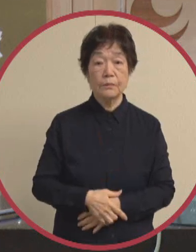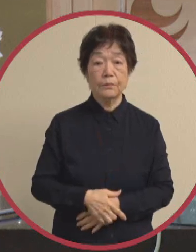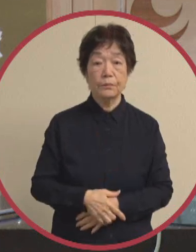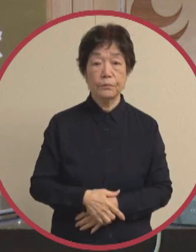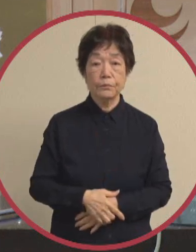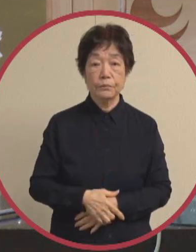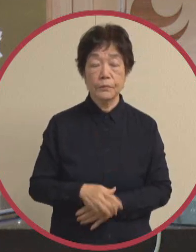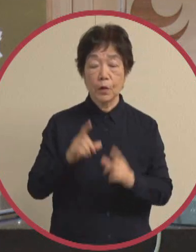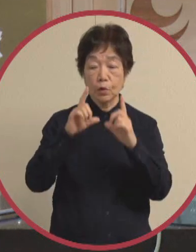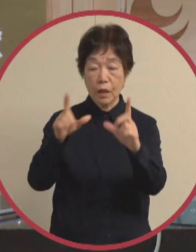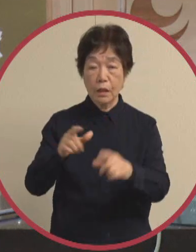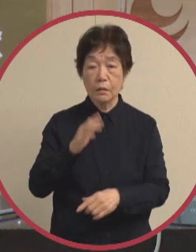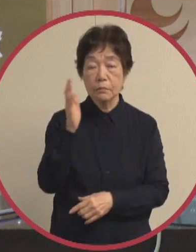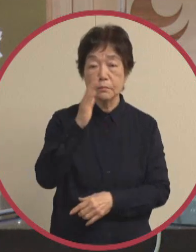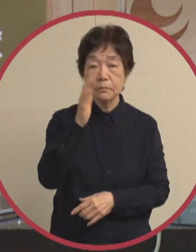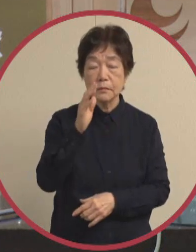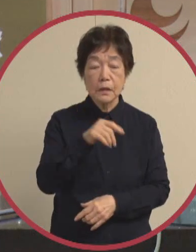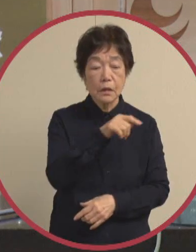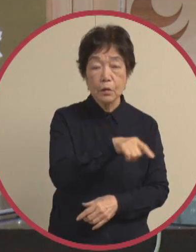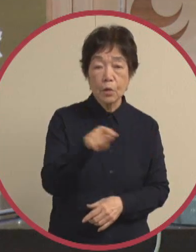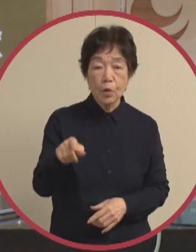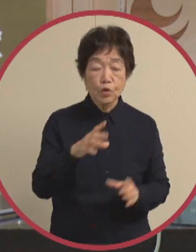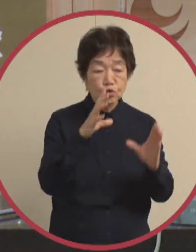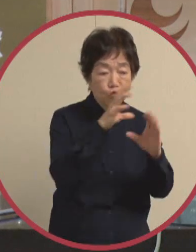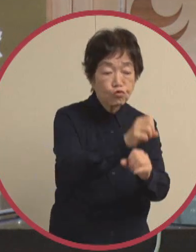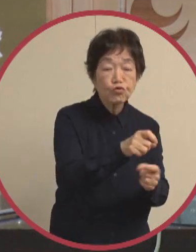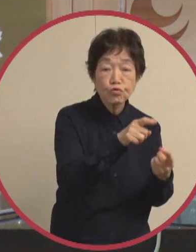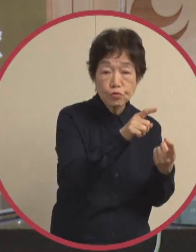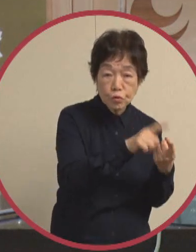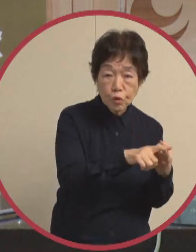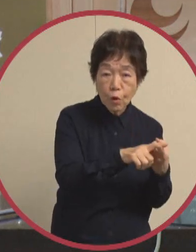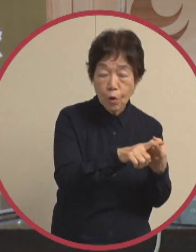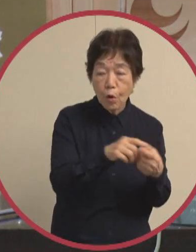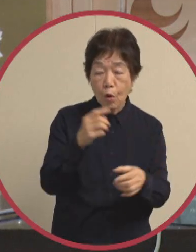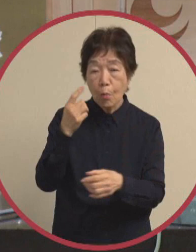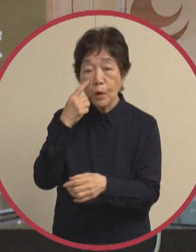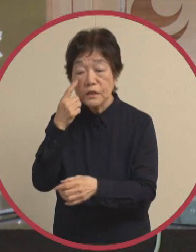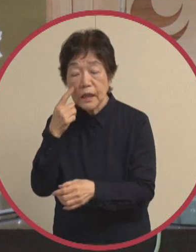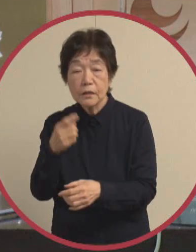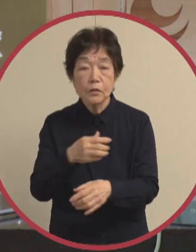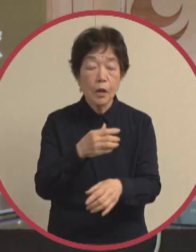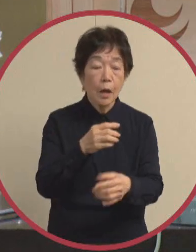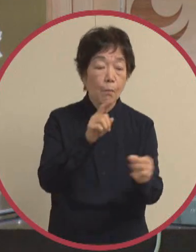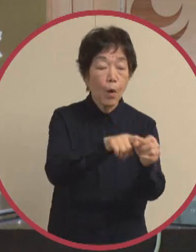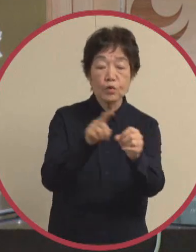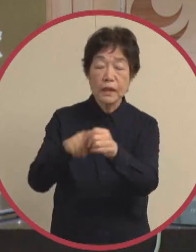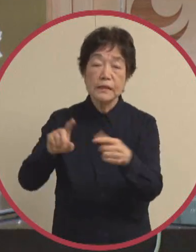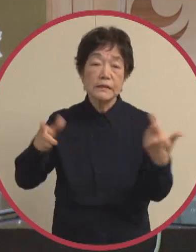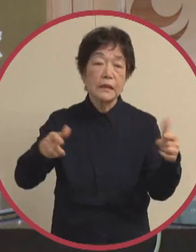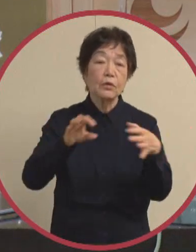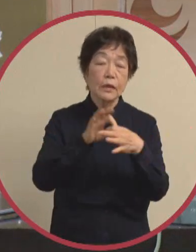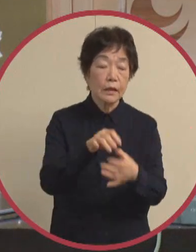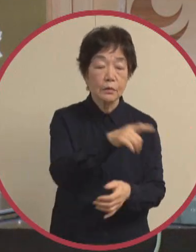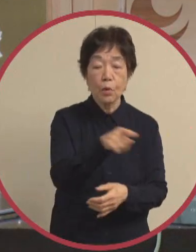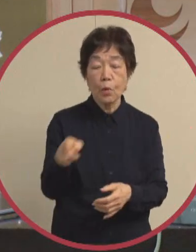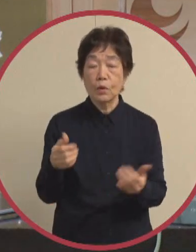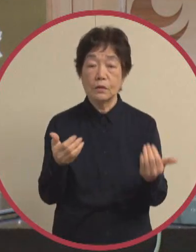や、あの要するに両方というかそれぞれ目的が違いますので、まあ、両方必要なこと